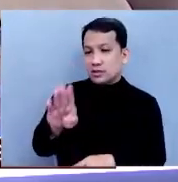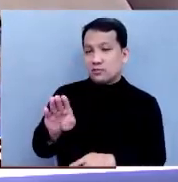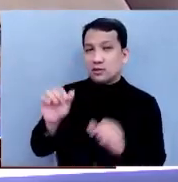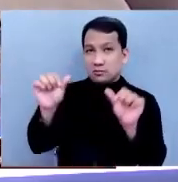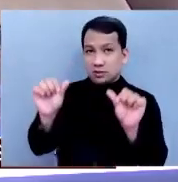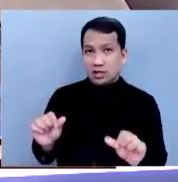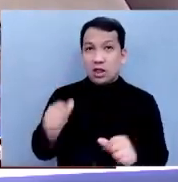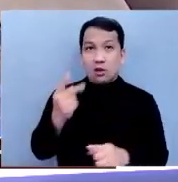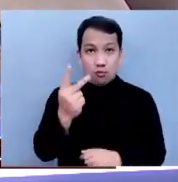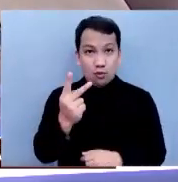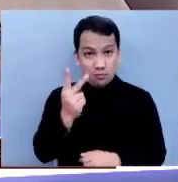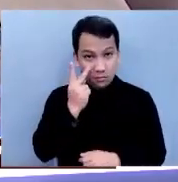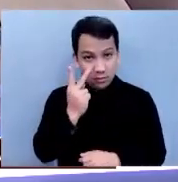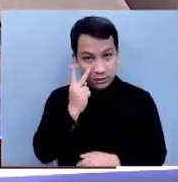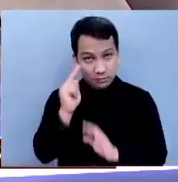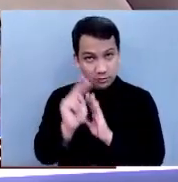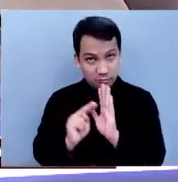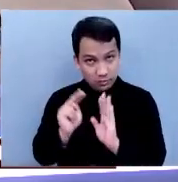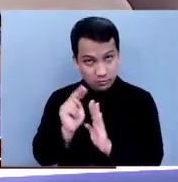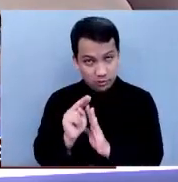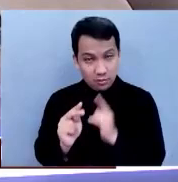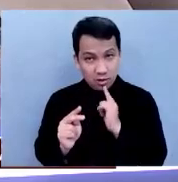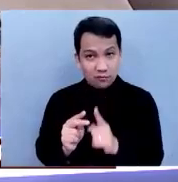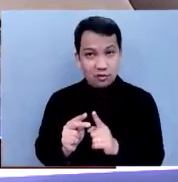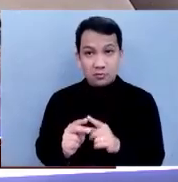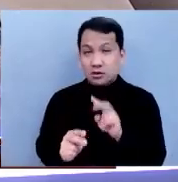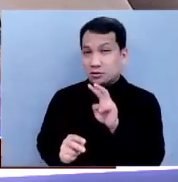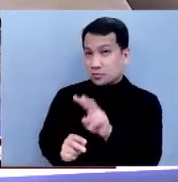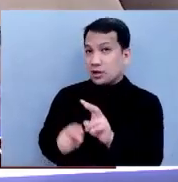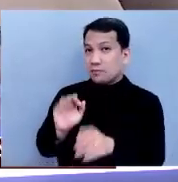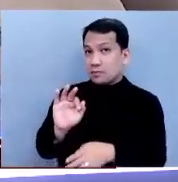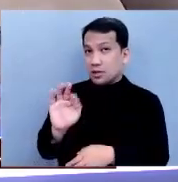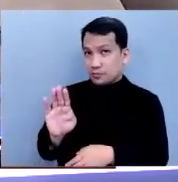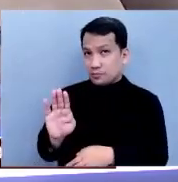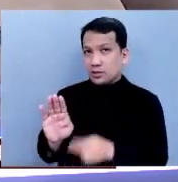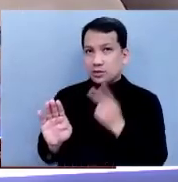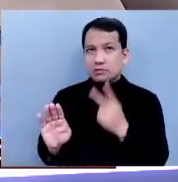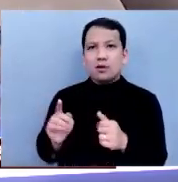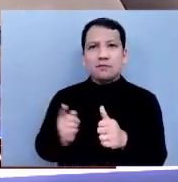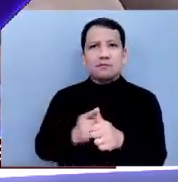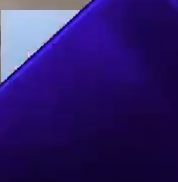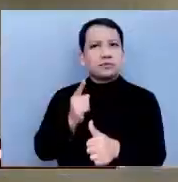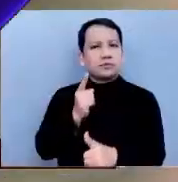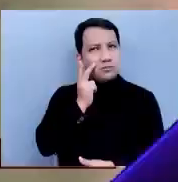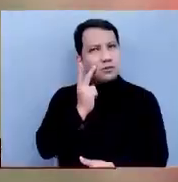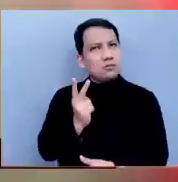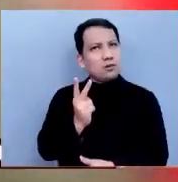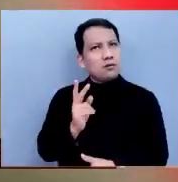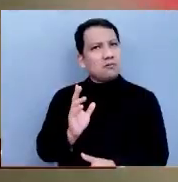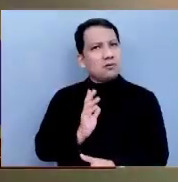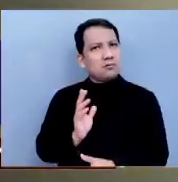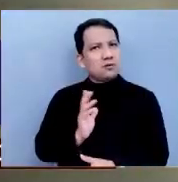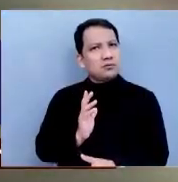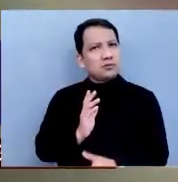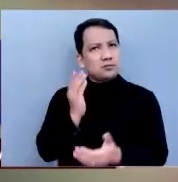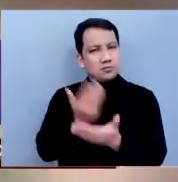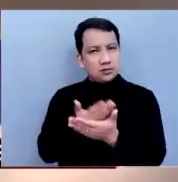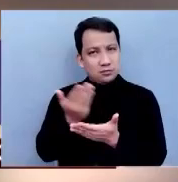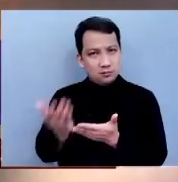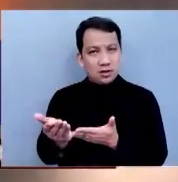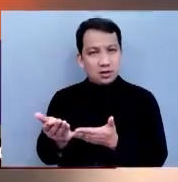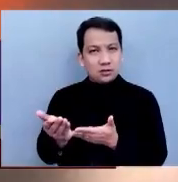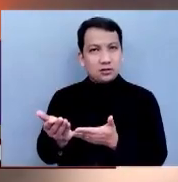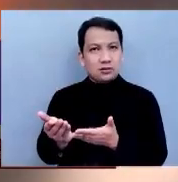yung mapapanood ng mga kapatid natin kung titignan niyo yung Facebook page niya. Sa unang tingin mo, Bok, akala mo namimili siya ng baril. Ayan o,